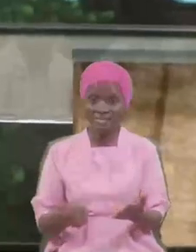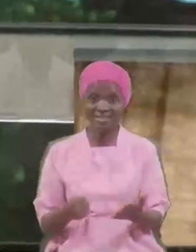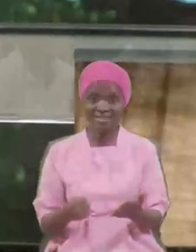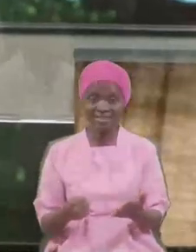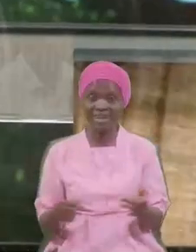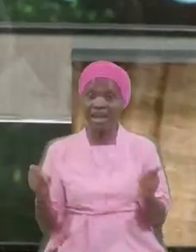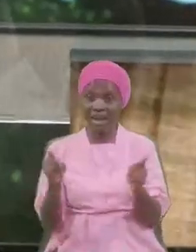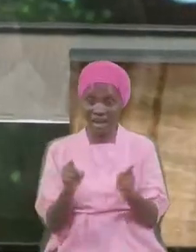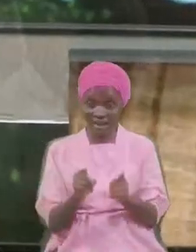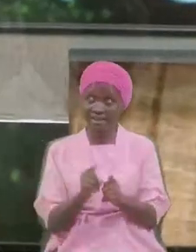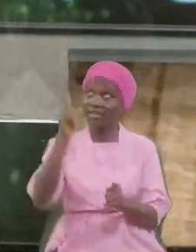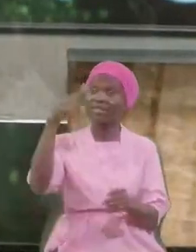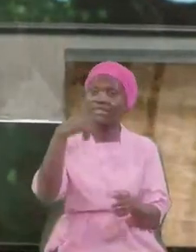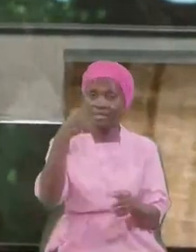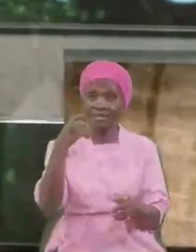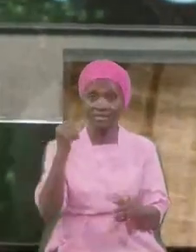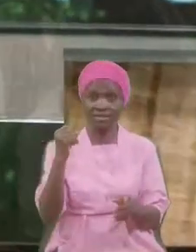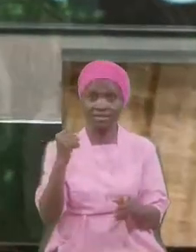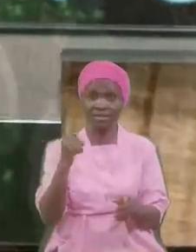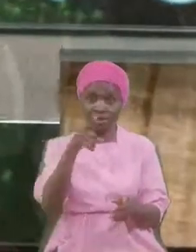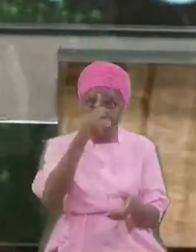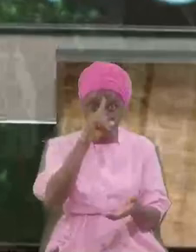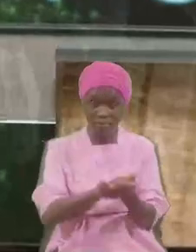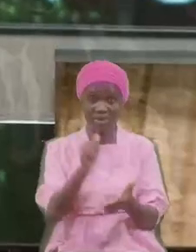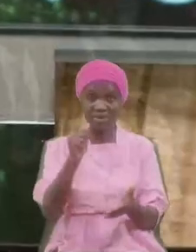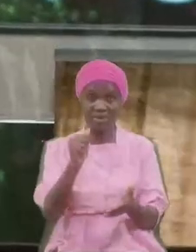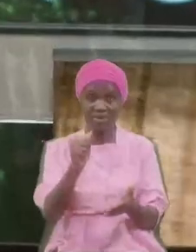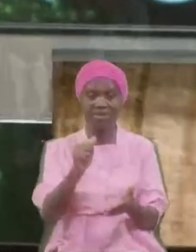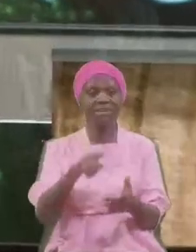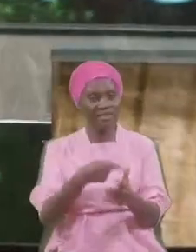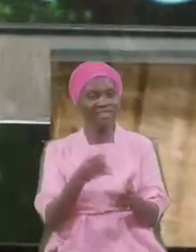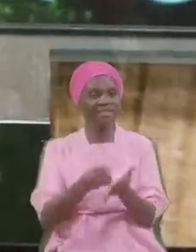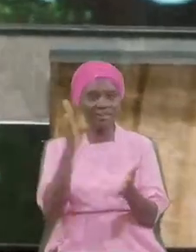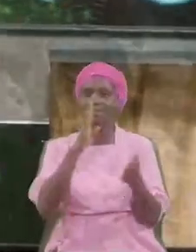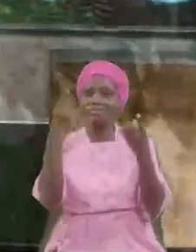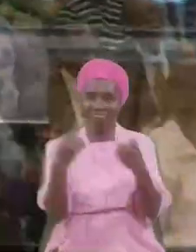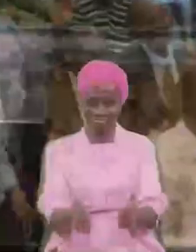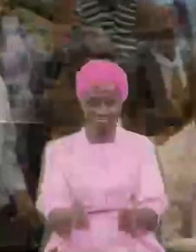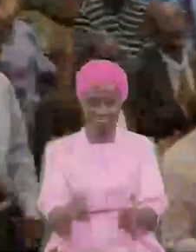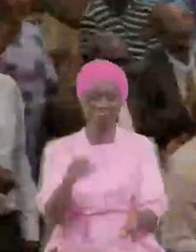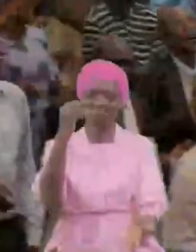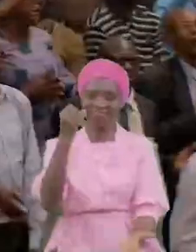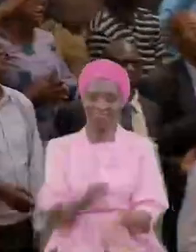Et comme il le dit, vous le croyez et ce sera fait.